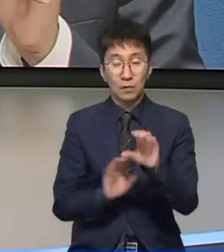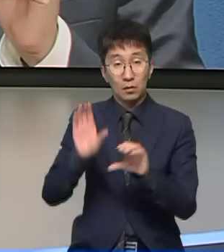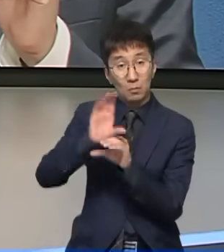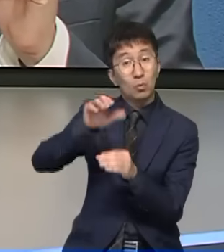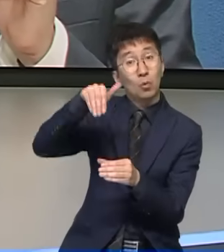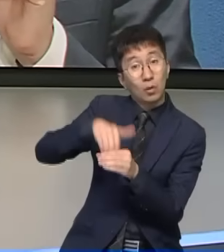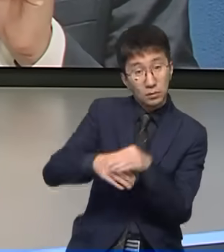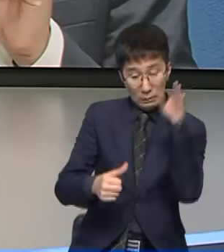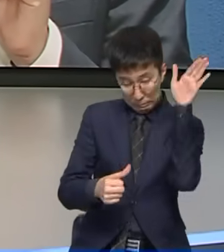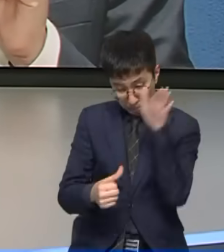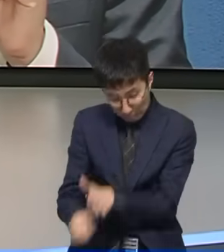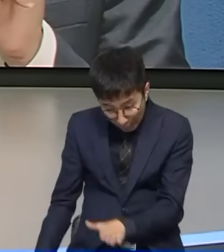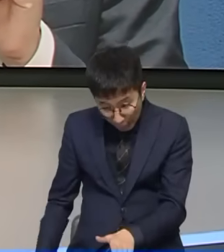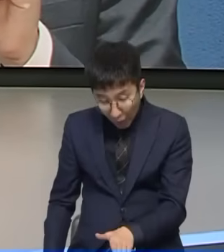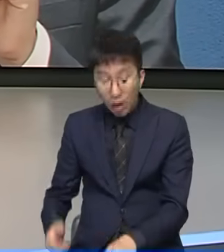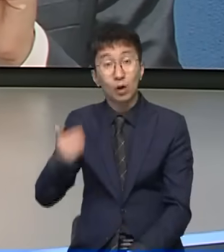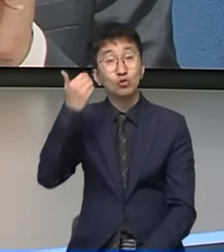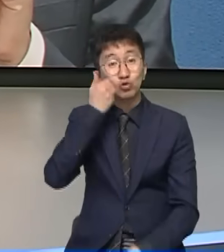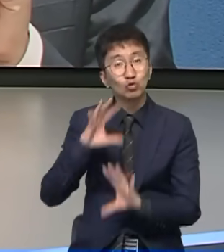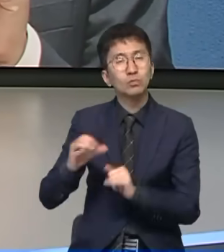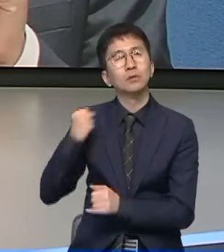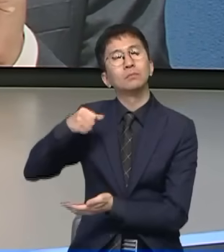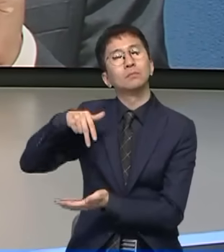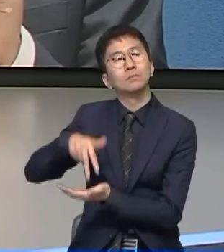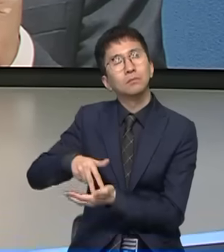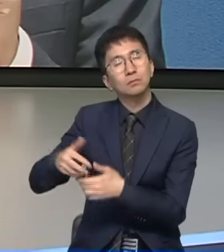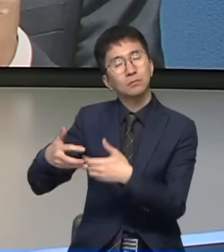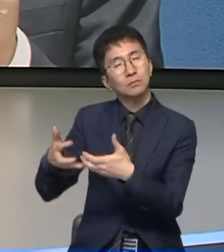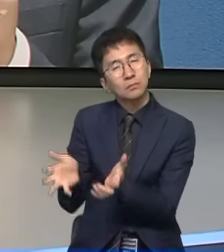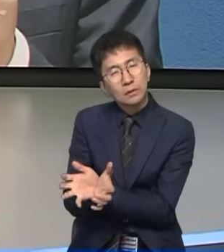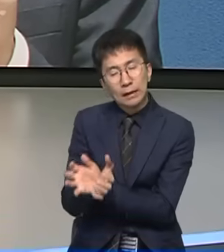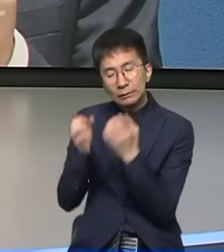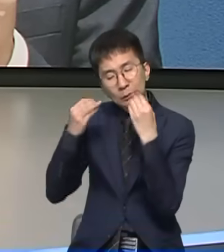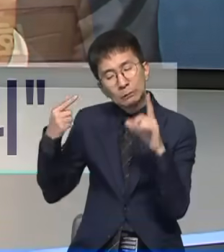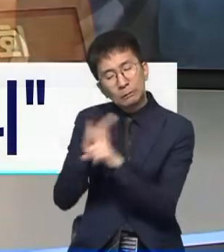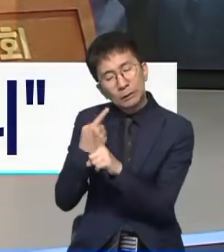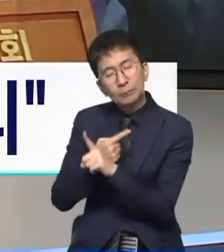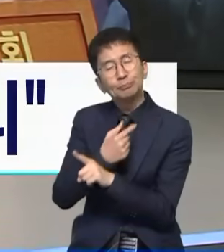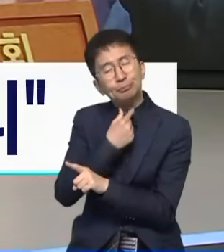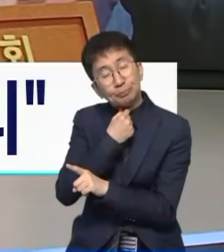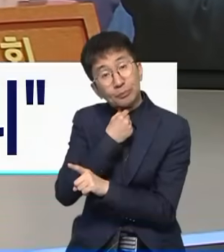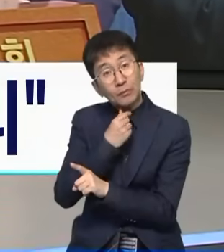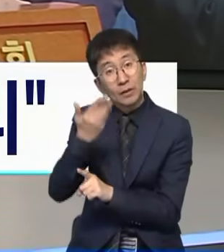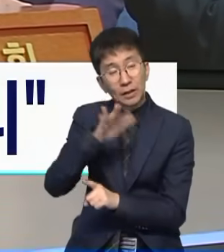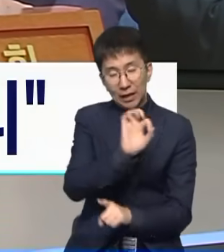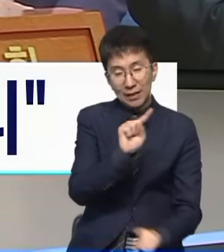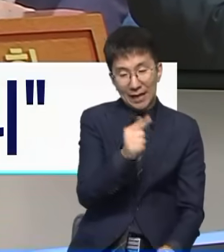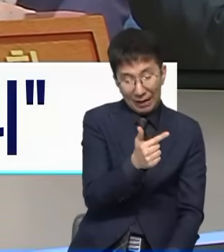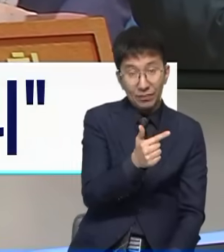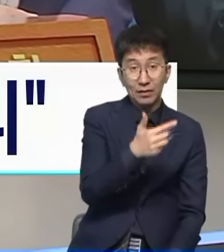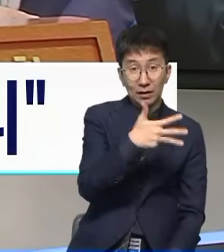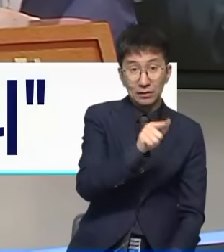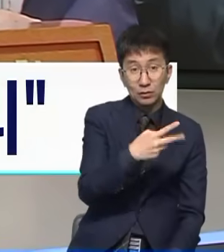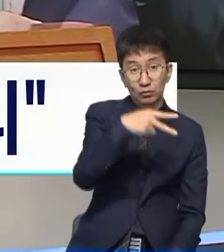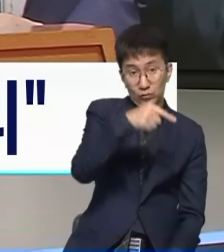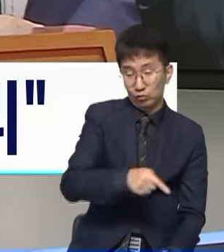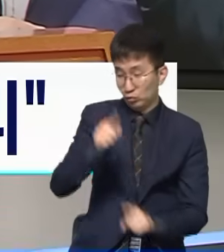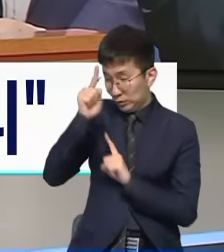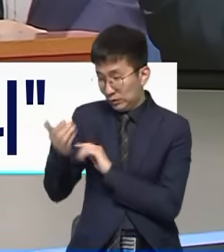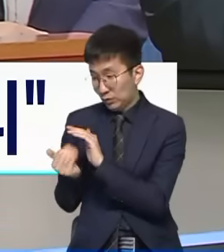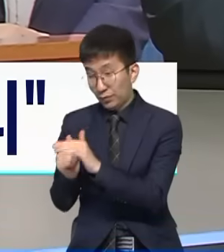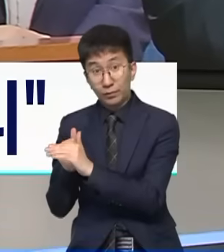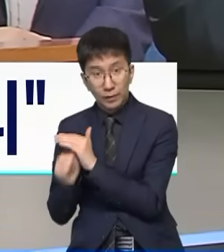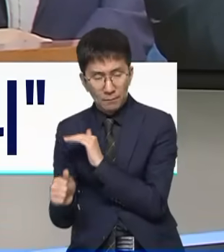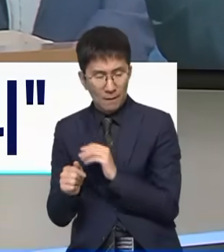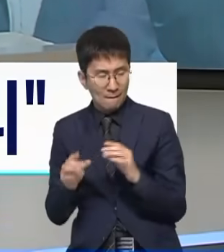다음 소식입니다. 보궐선거 패배 후 국민의힘이 당 쇄신에 나선 가운데 안철수 의원과 이준석 전 대표가